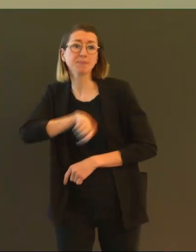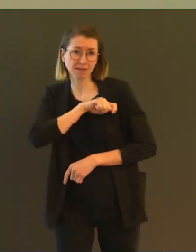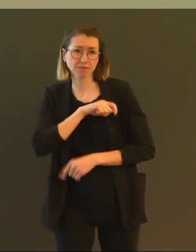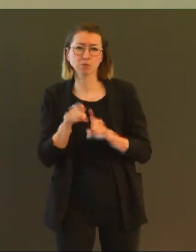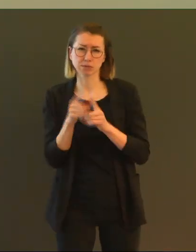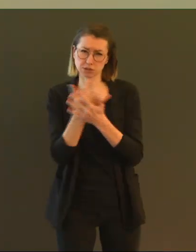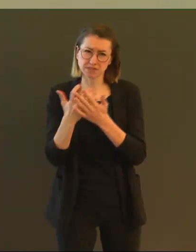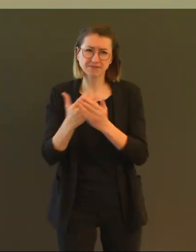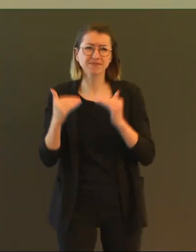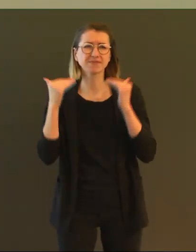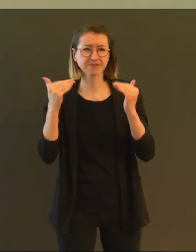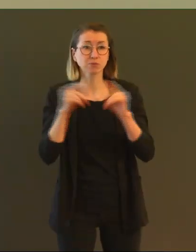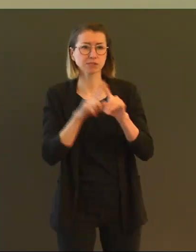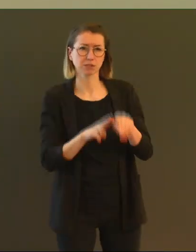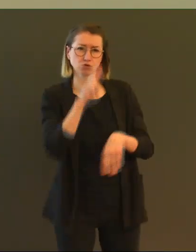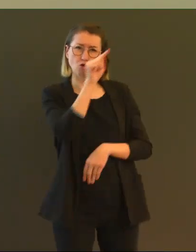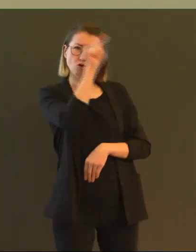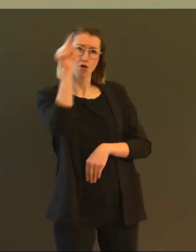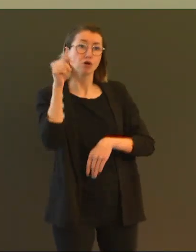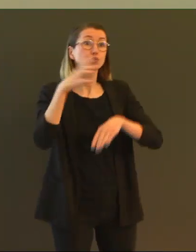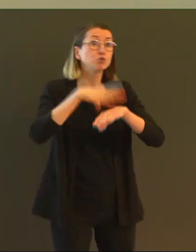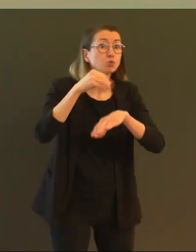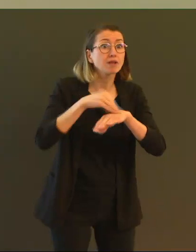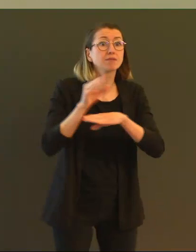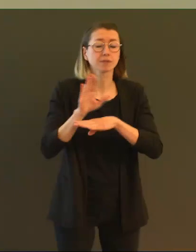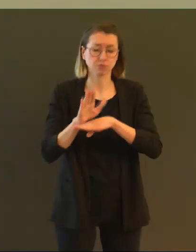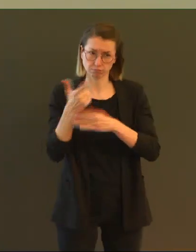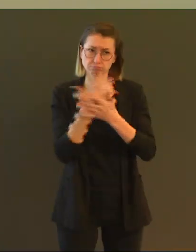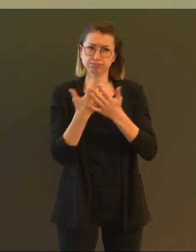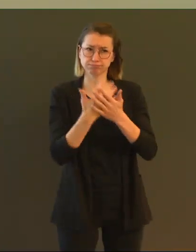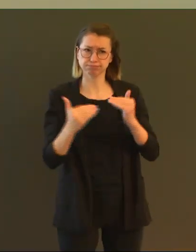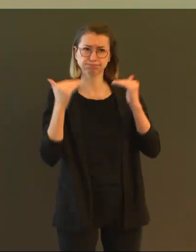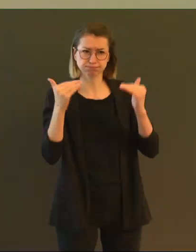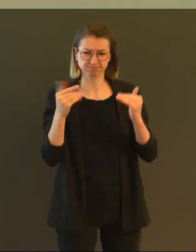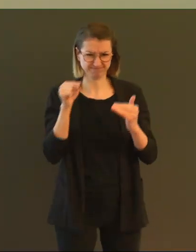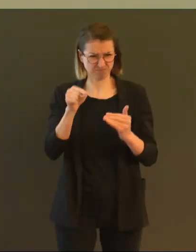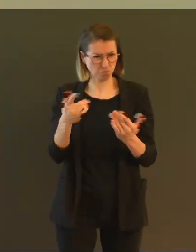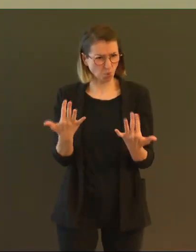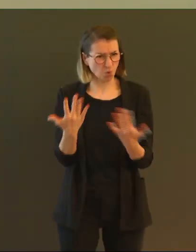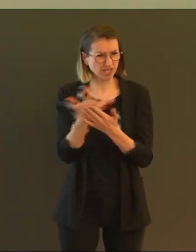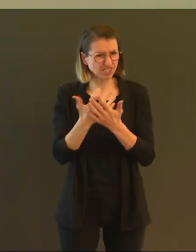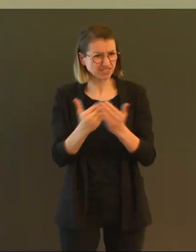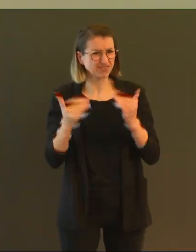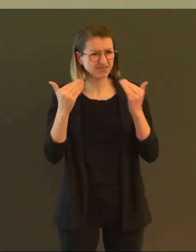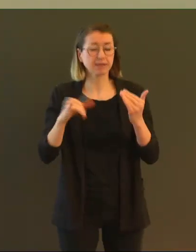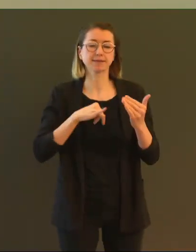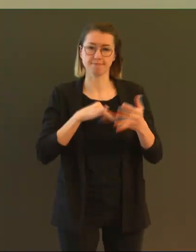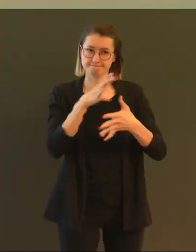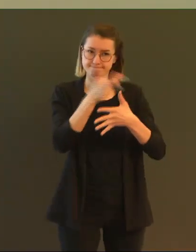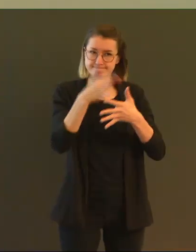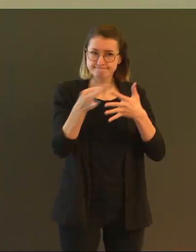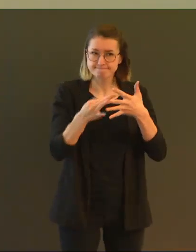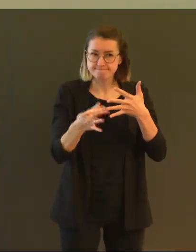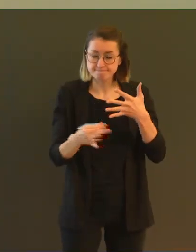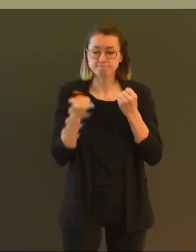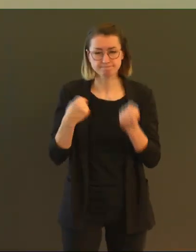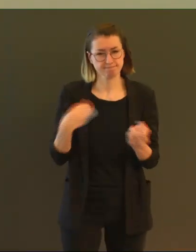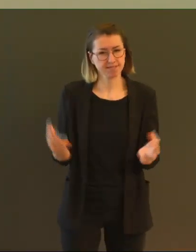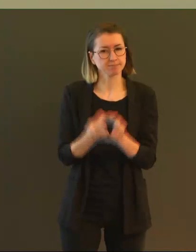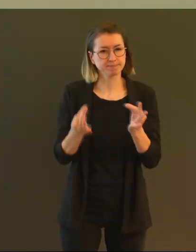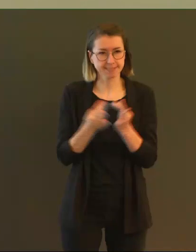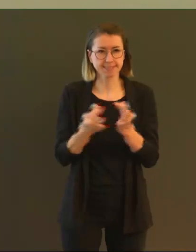comme la Suède. Ceci s'explique par différents facteurs et entre autres par le fait que la manière